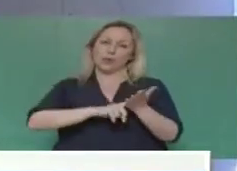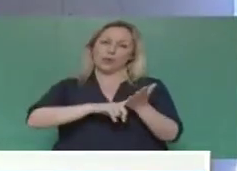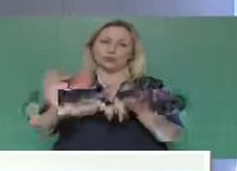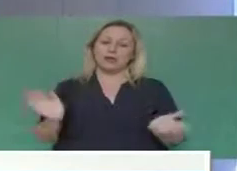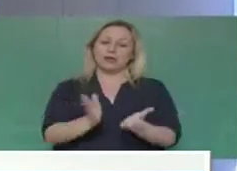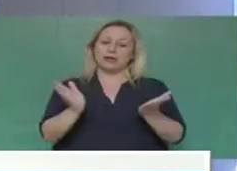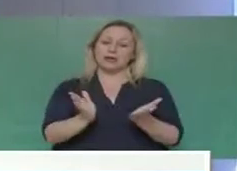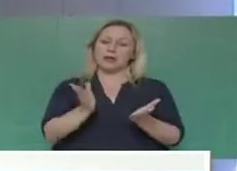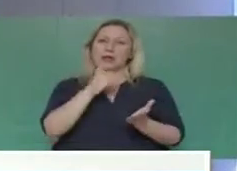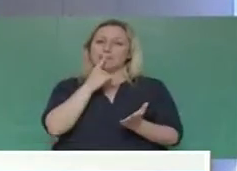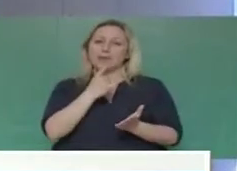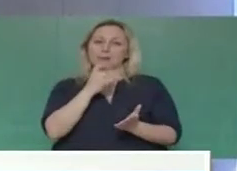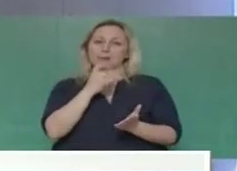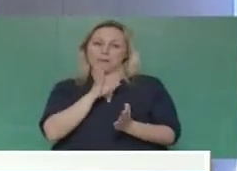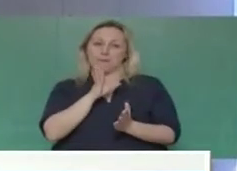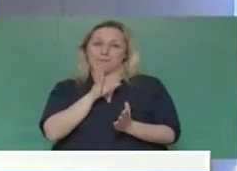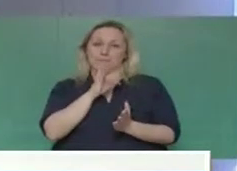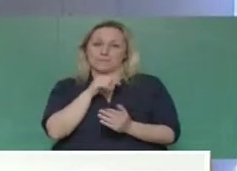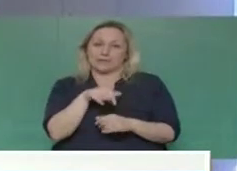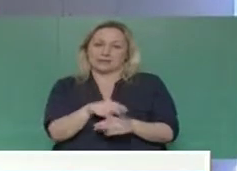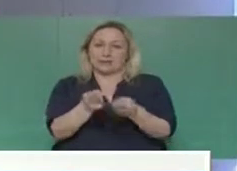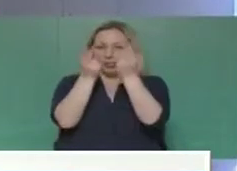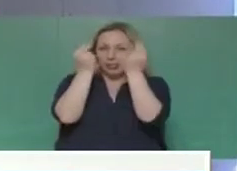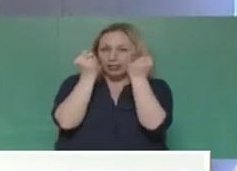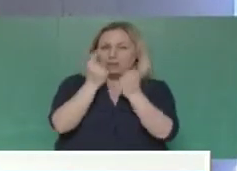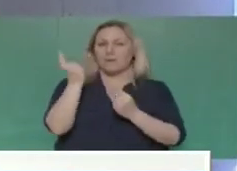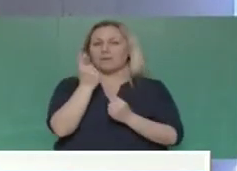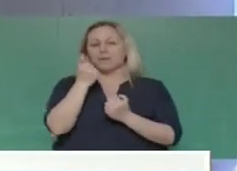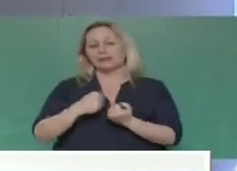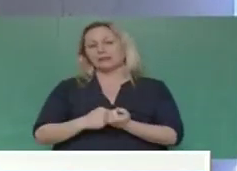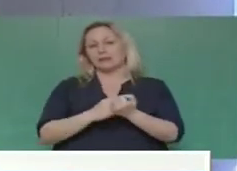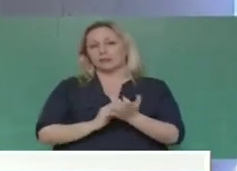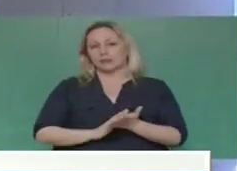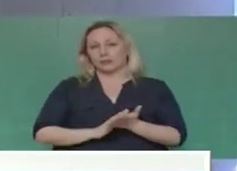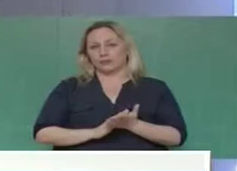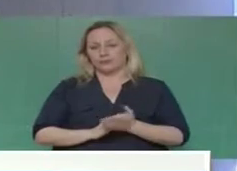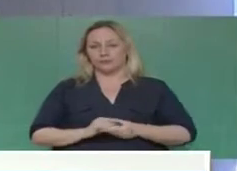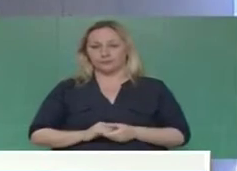τι, τις πλάτες στην κυβέρνηση όπως συνήθως.